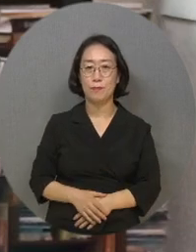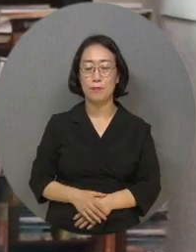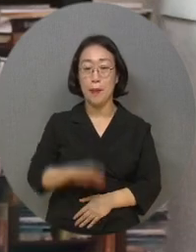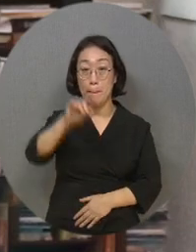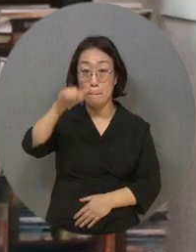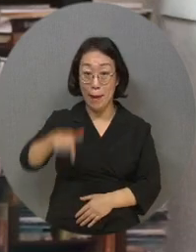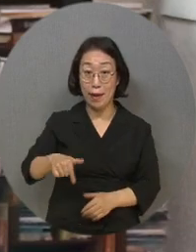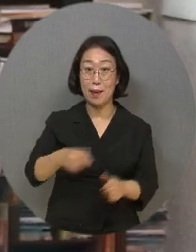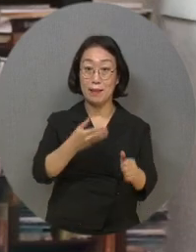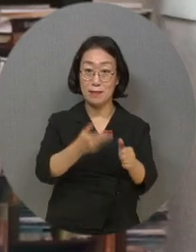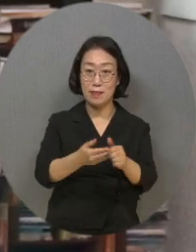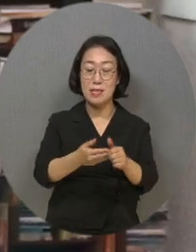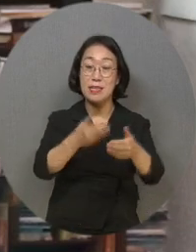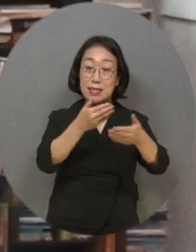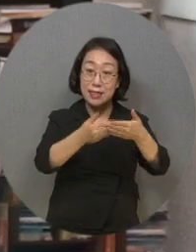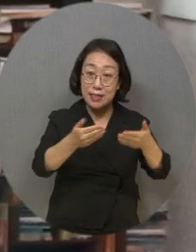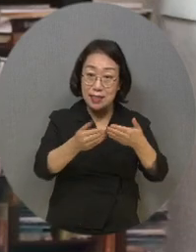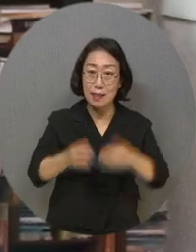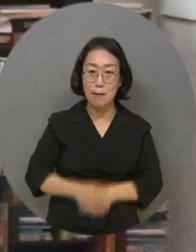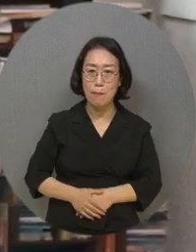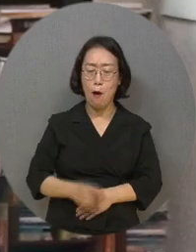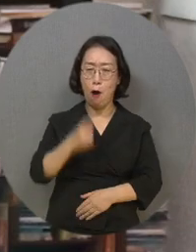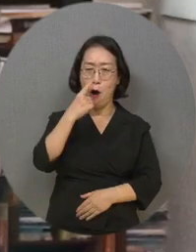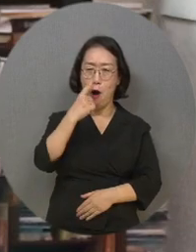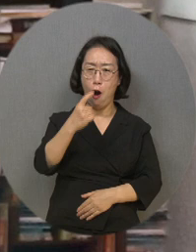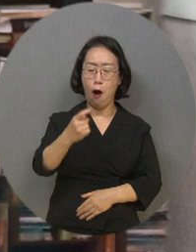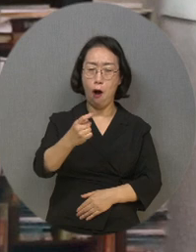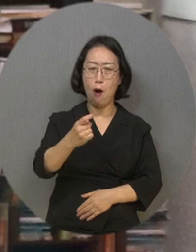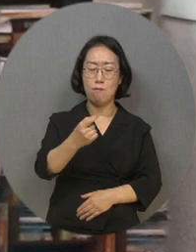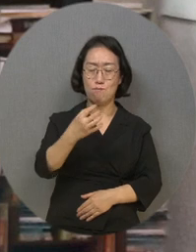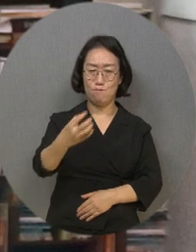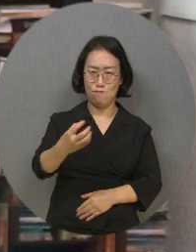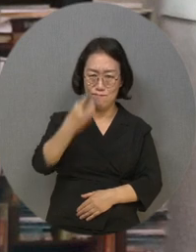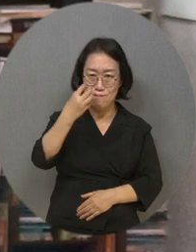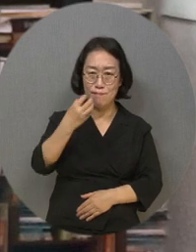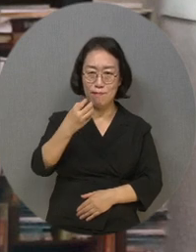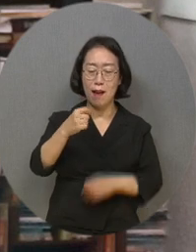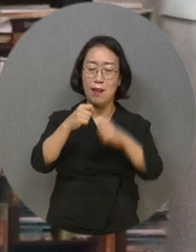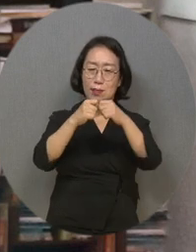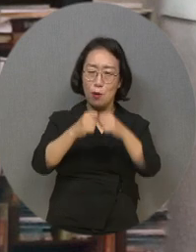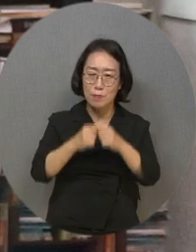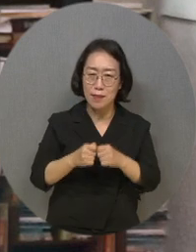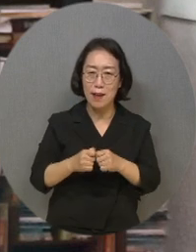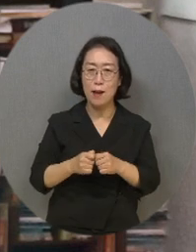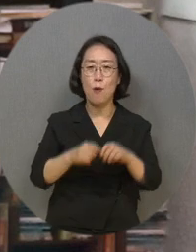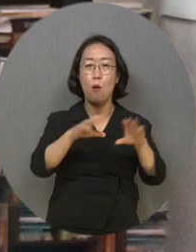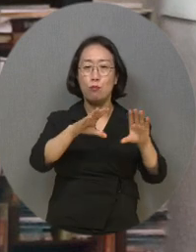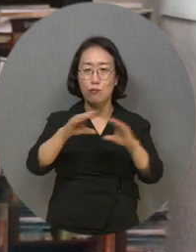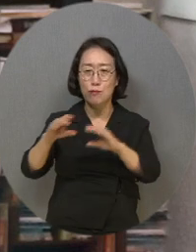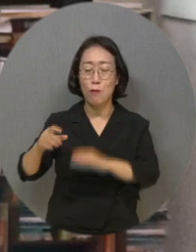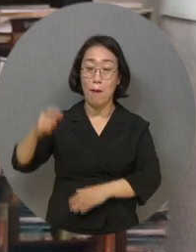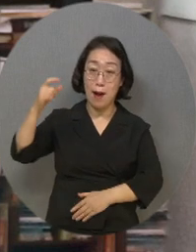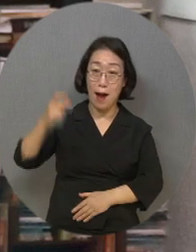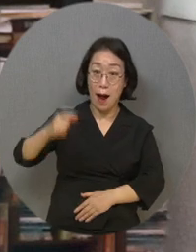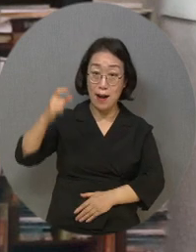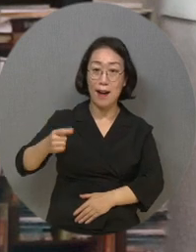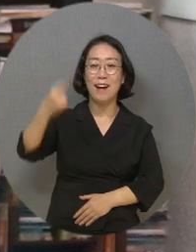백영훈 작가의 운무화는 웅장하면서도 섬세하고 부드러우면서도 강렬한 느낌을